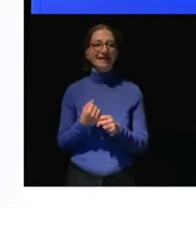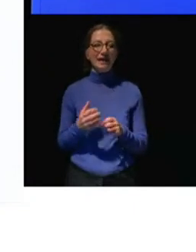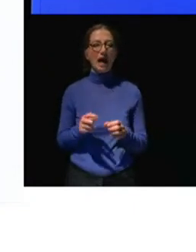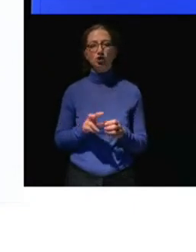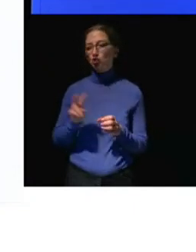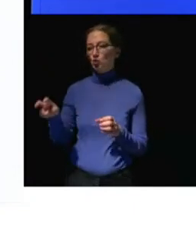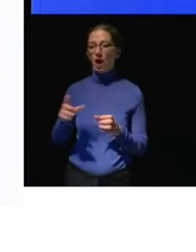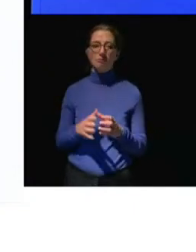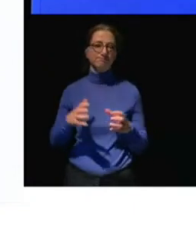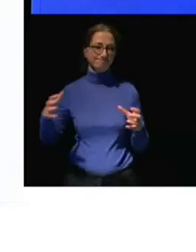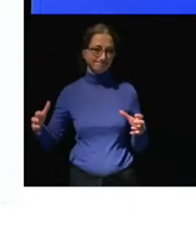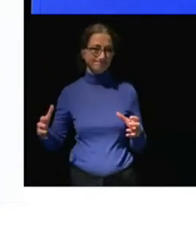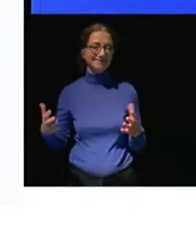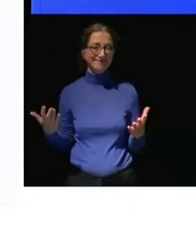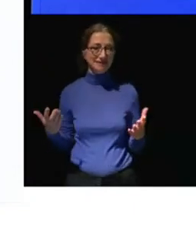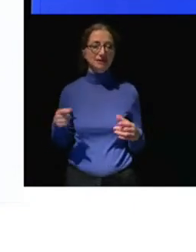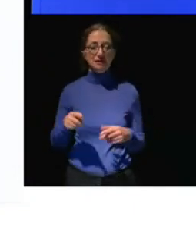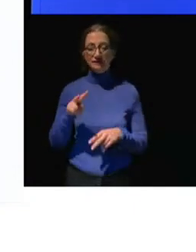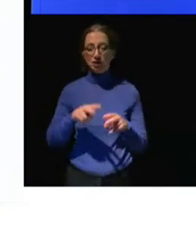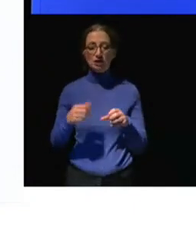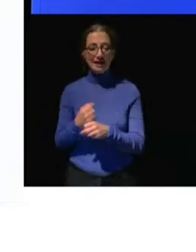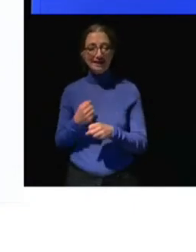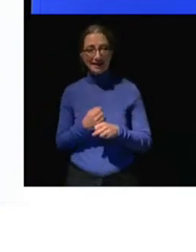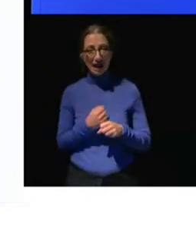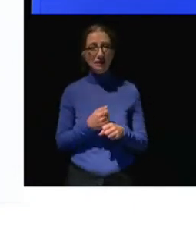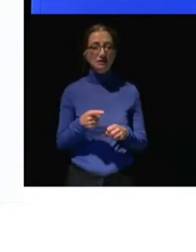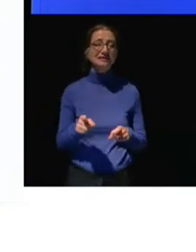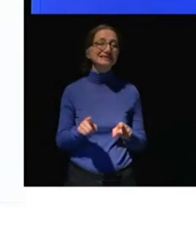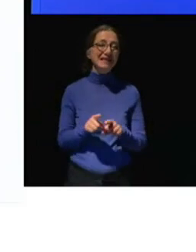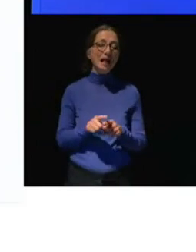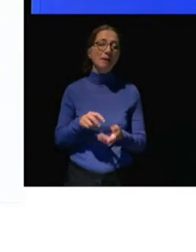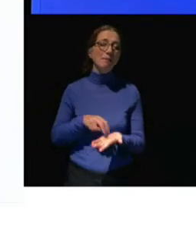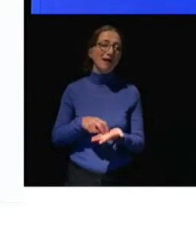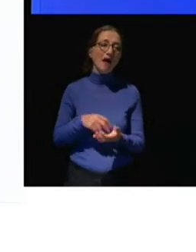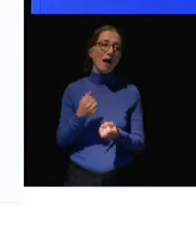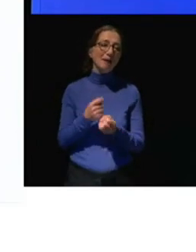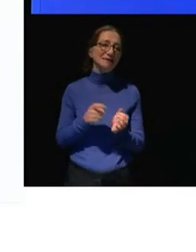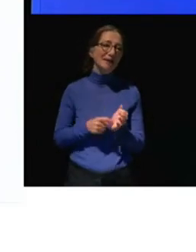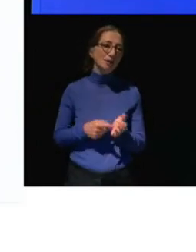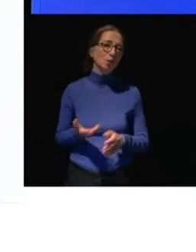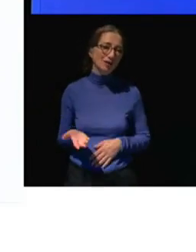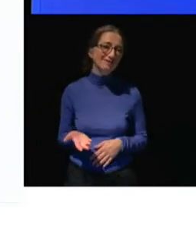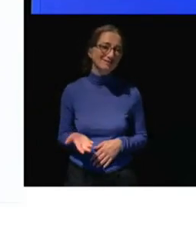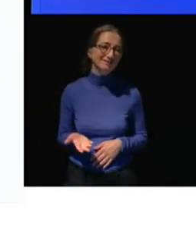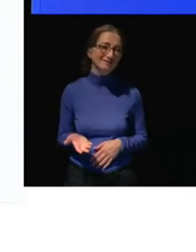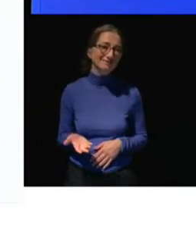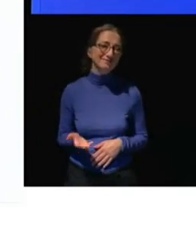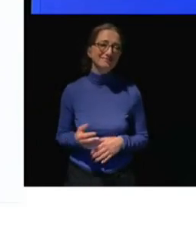ist, dass die verschiedenen Tätigkeiten unter die gleichen prekären Arbeitsbedingungen fallen.